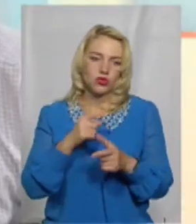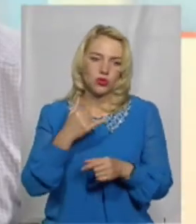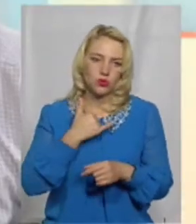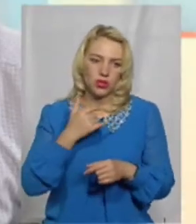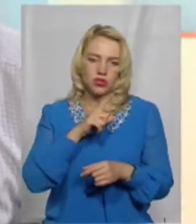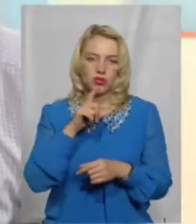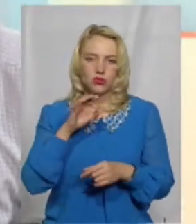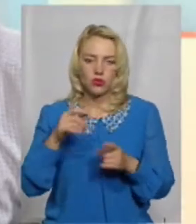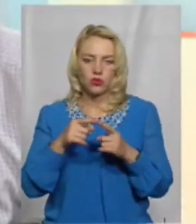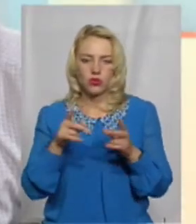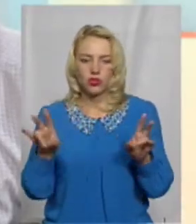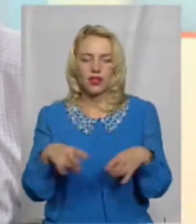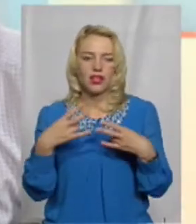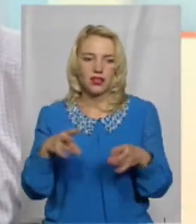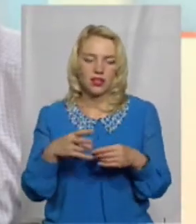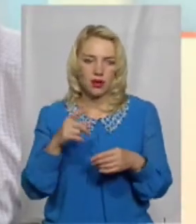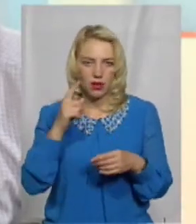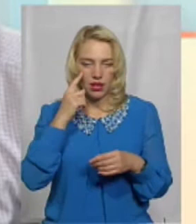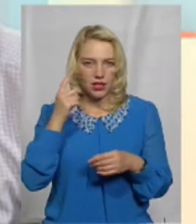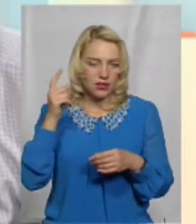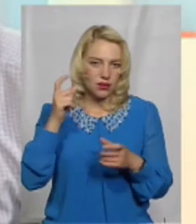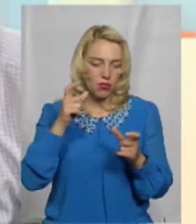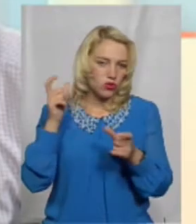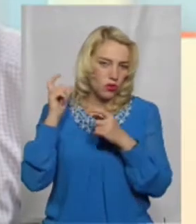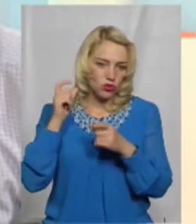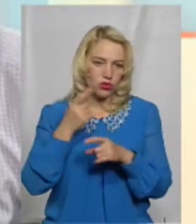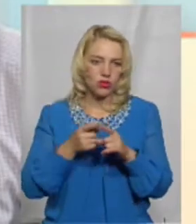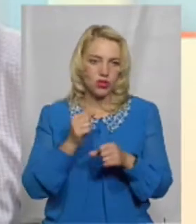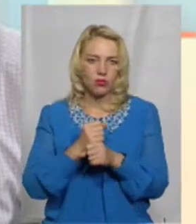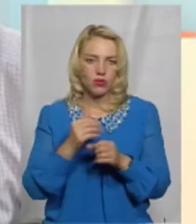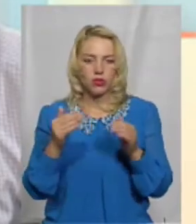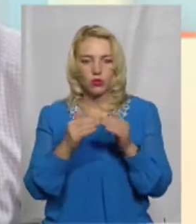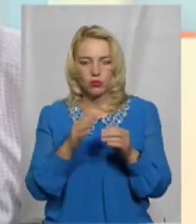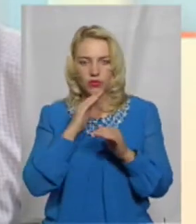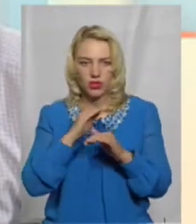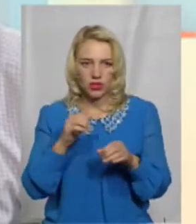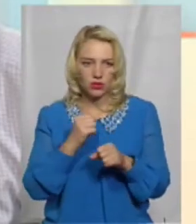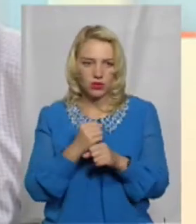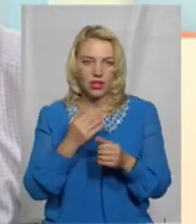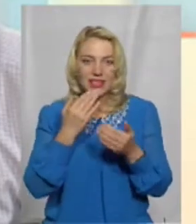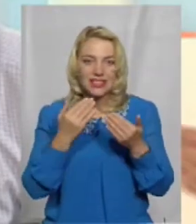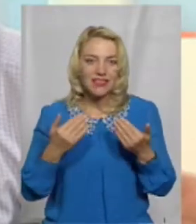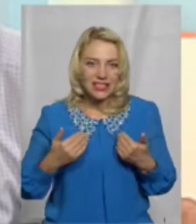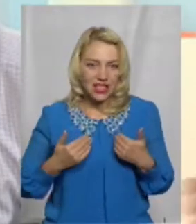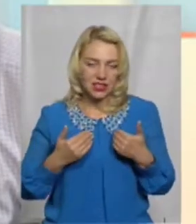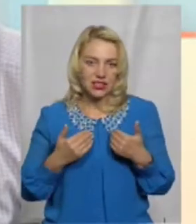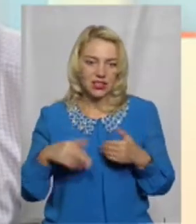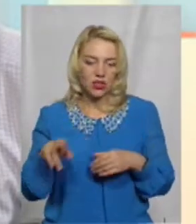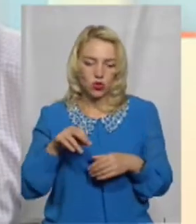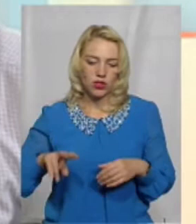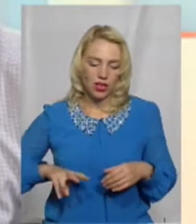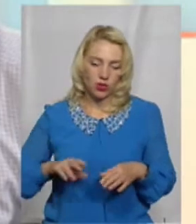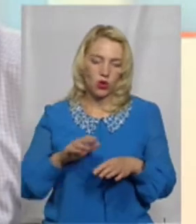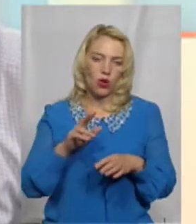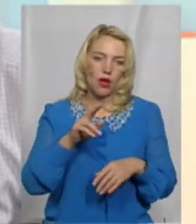в зоокуточку, не треба поза очі це робити. Втихаря дома прийти і піднімати шум. Звертайтеся до директора